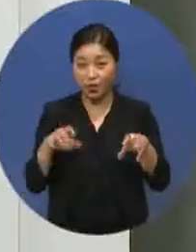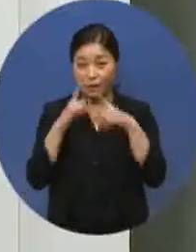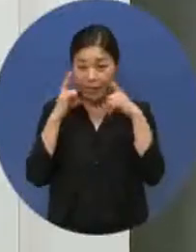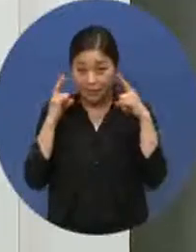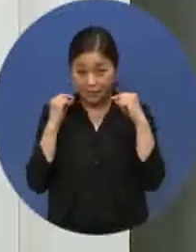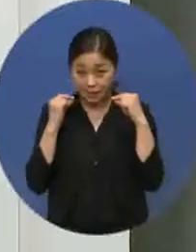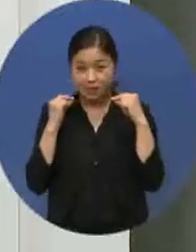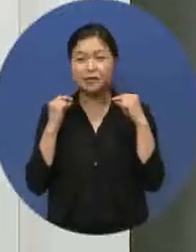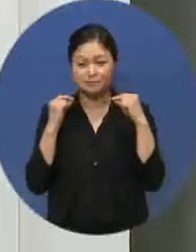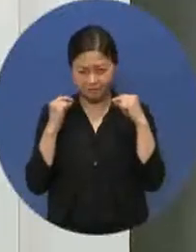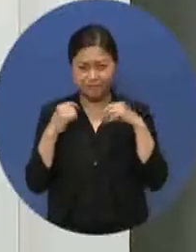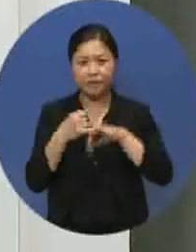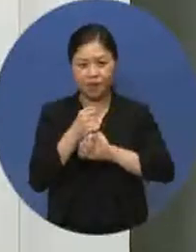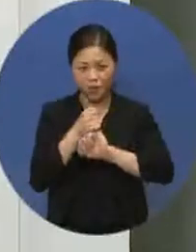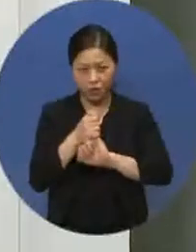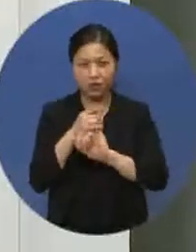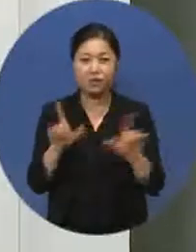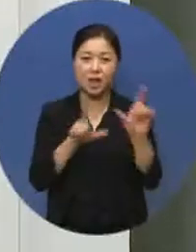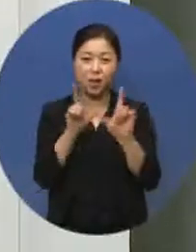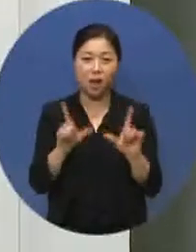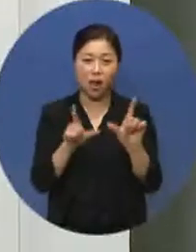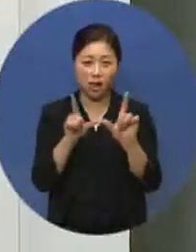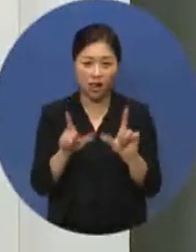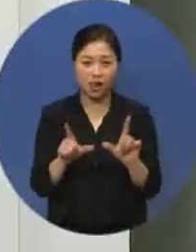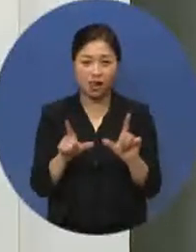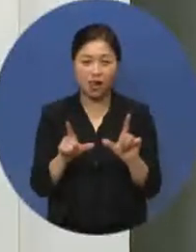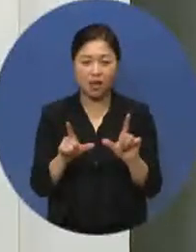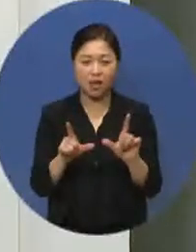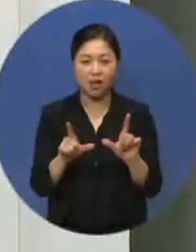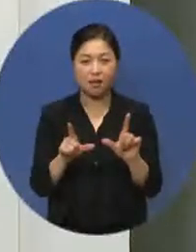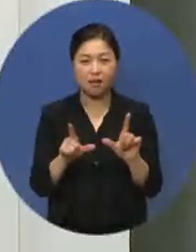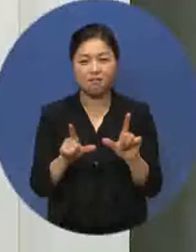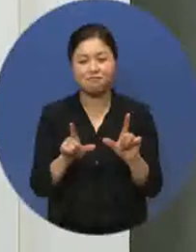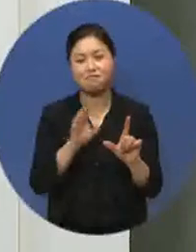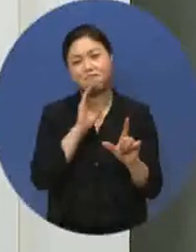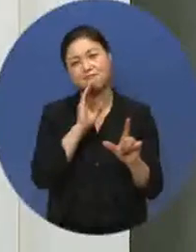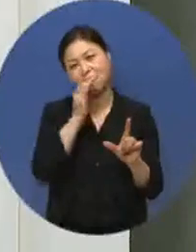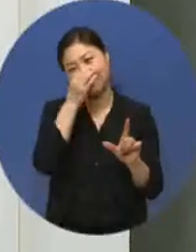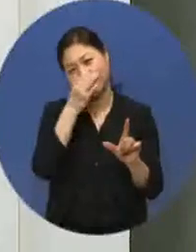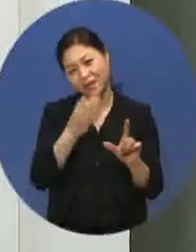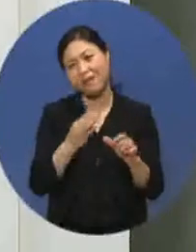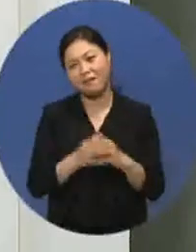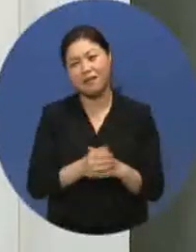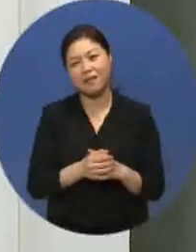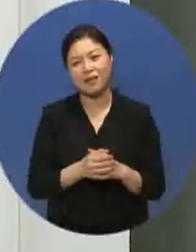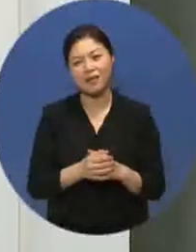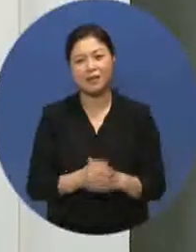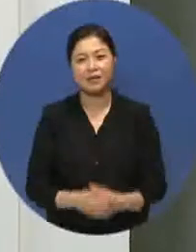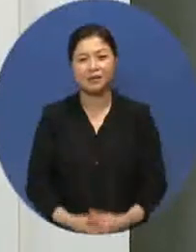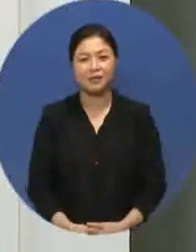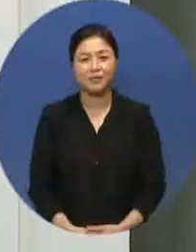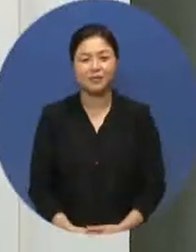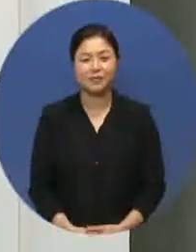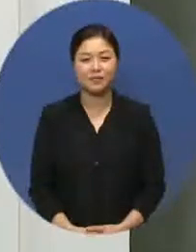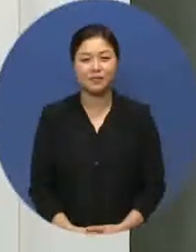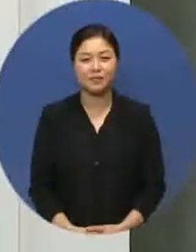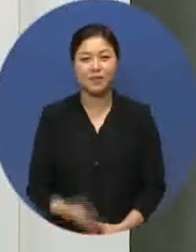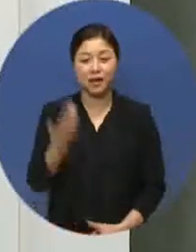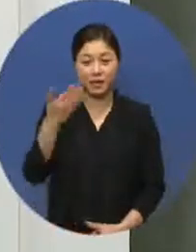마스크를 착용하시고 생활을 해야 하는 이런 곤욕스러운 힘이 들겠지만은